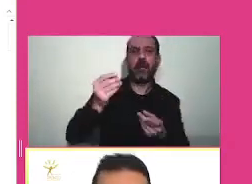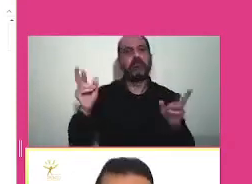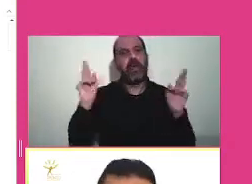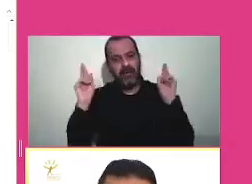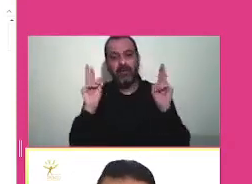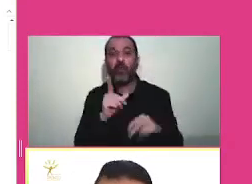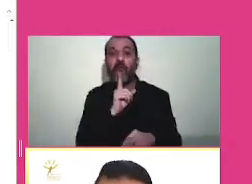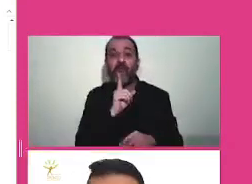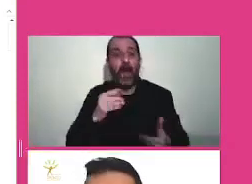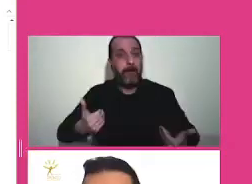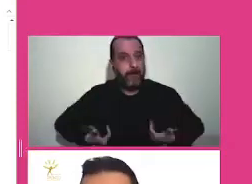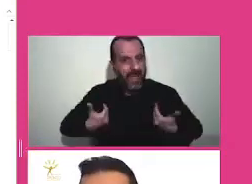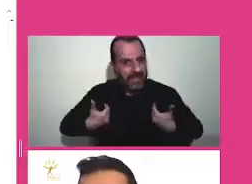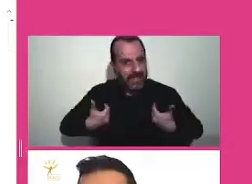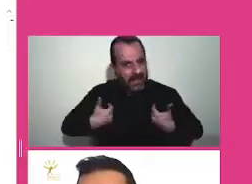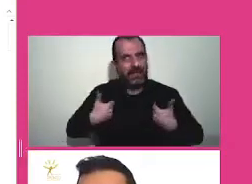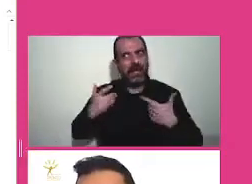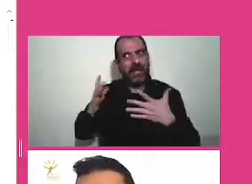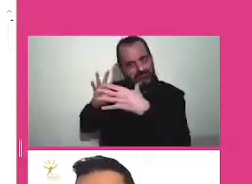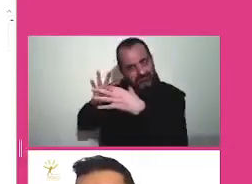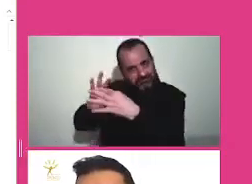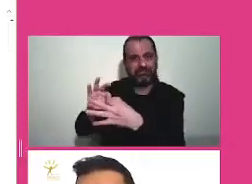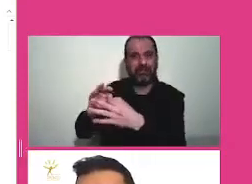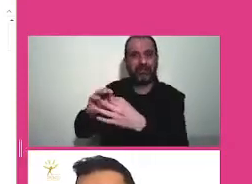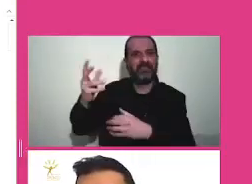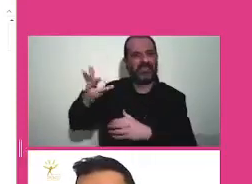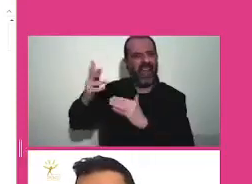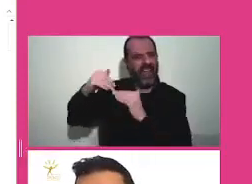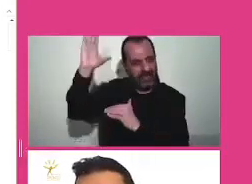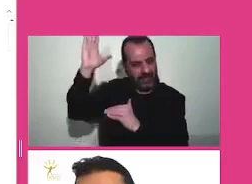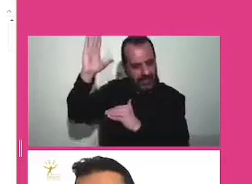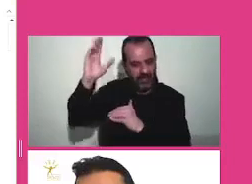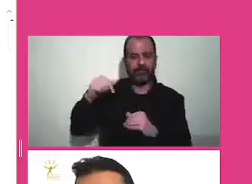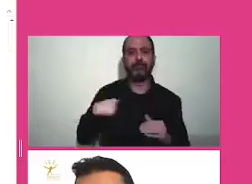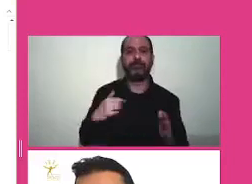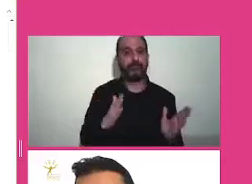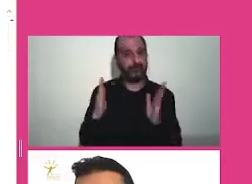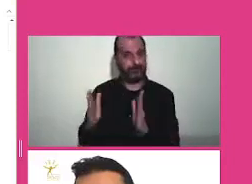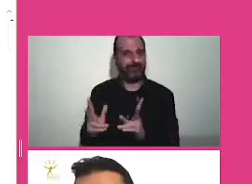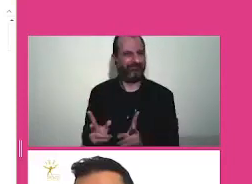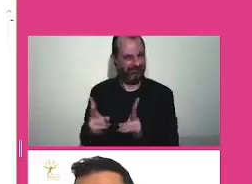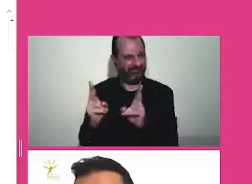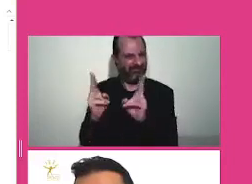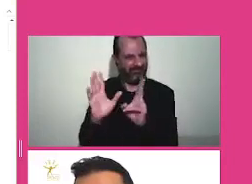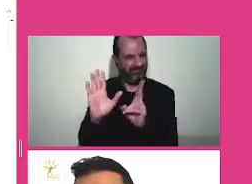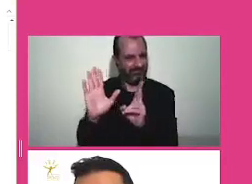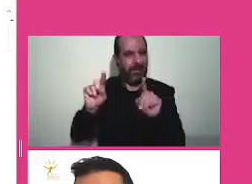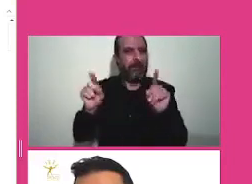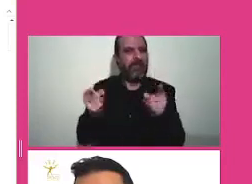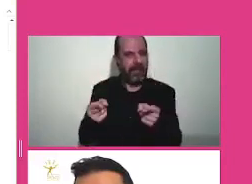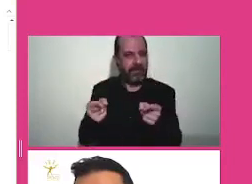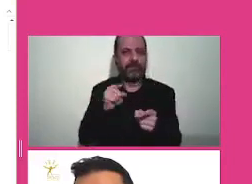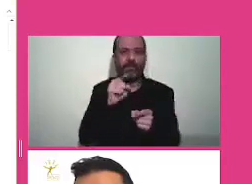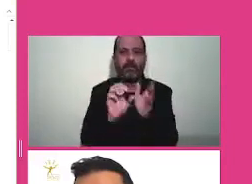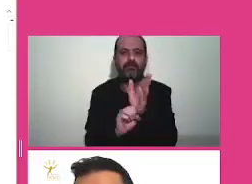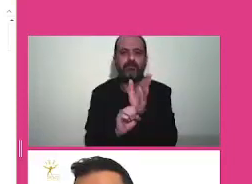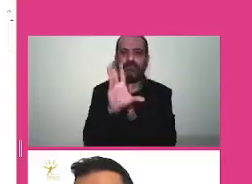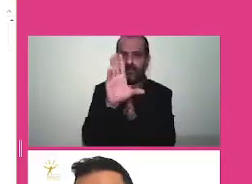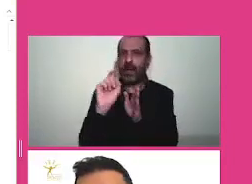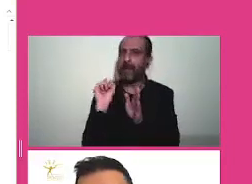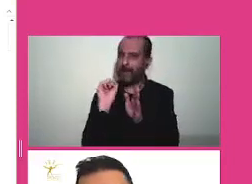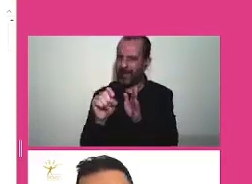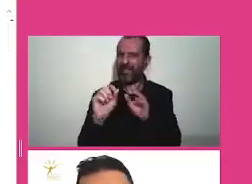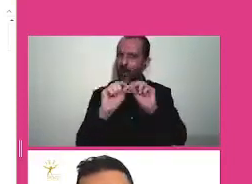ηλικίας. Ωραία, Δημήτρη, τώρα που έκανες μια μικρή παύση, να ζητήσω αν μπορείς να κάνεις full screen